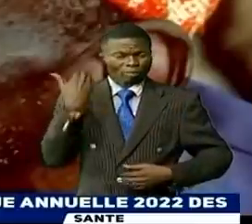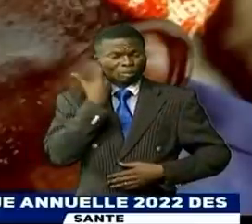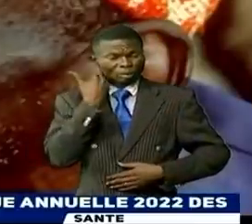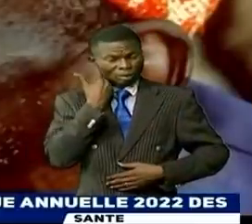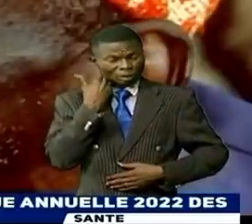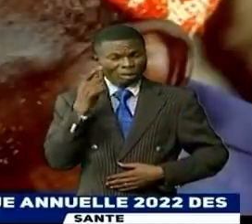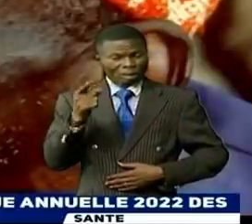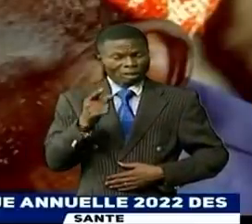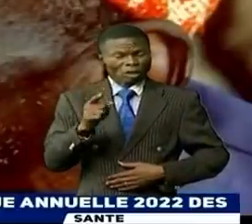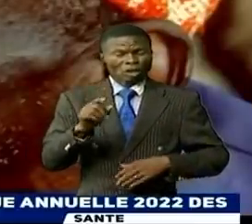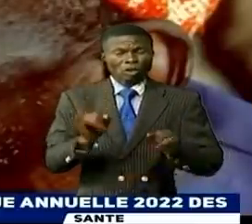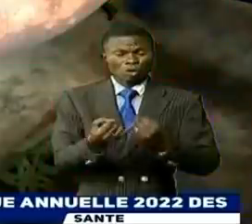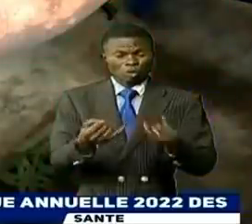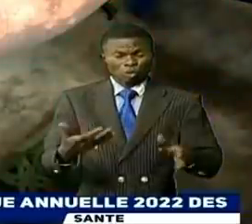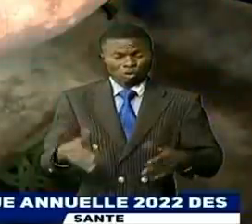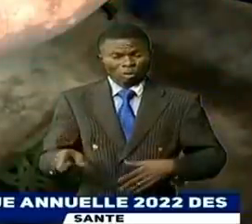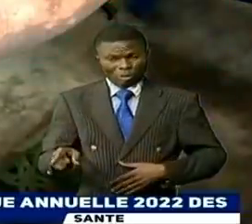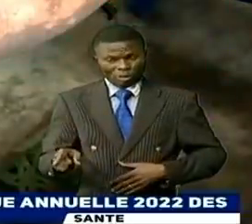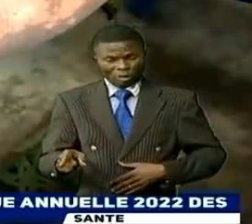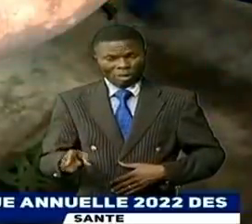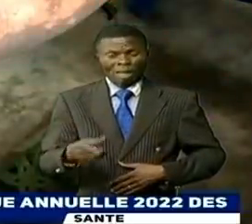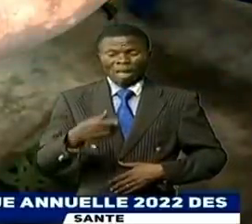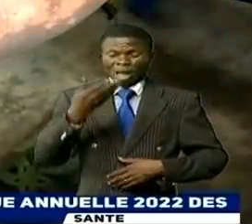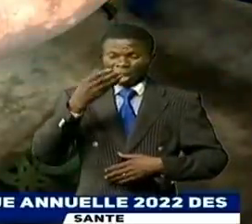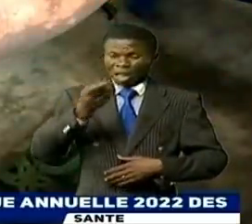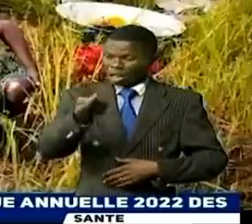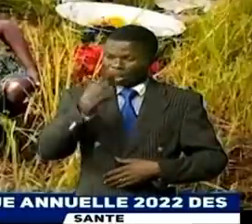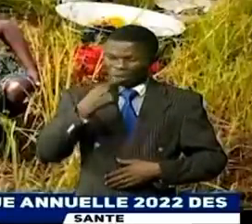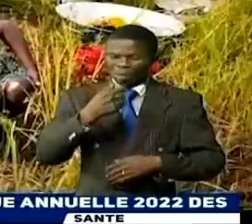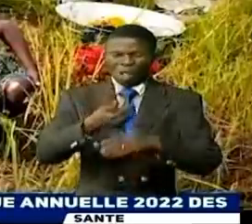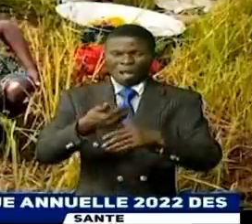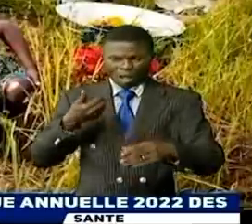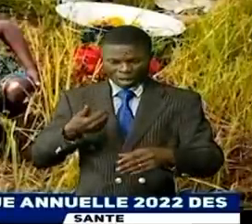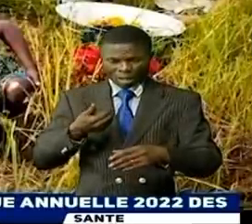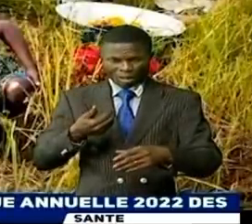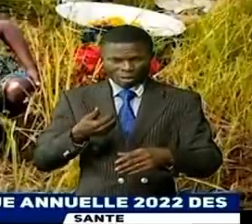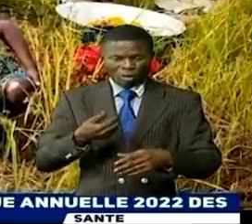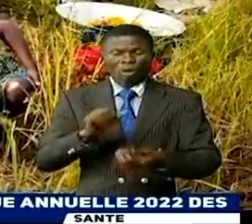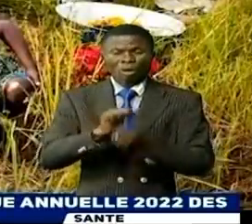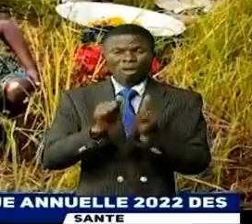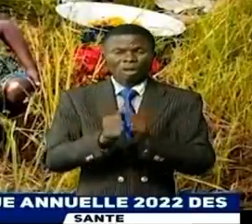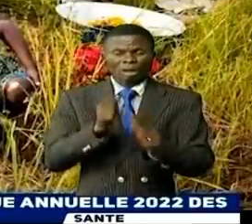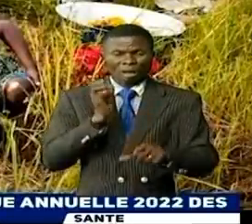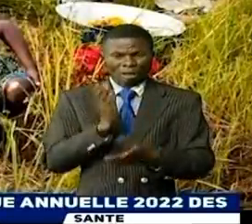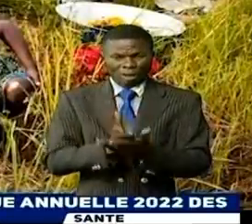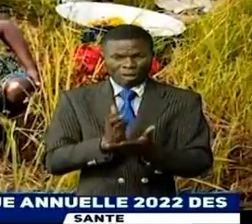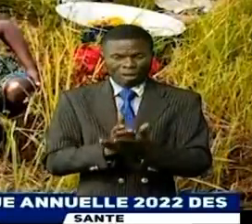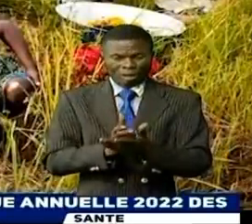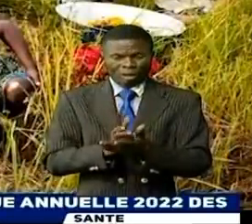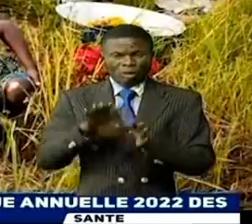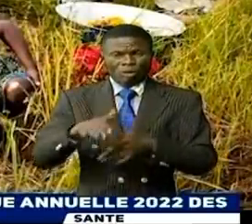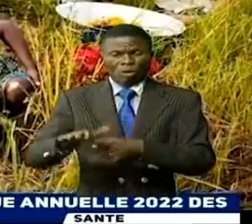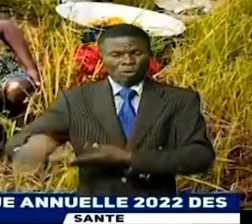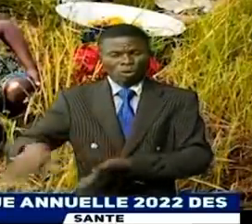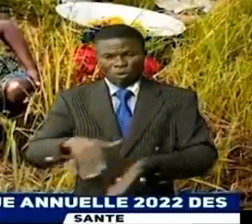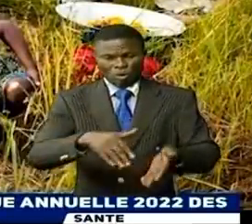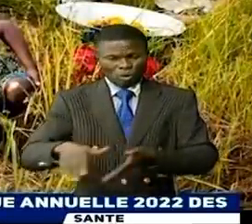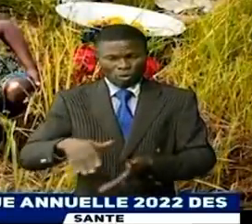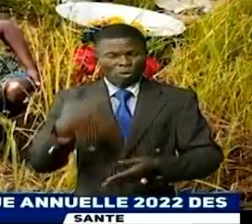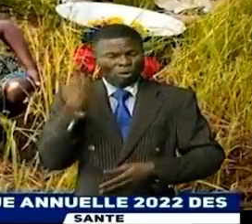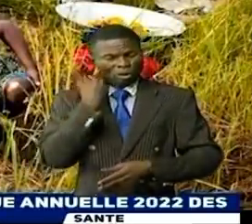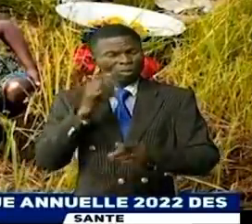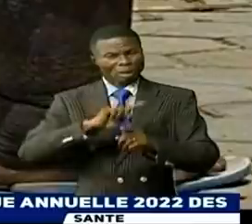tropicales négligées à chimiothérapie préventive sont entre autres l'oncocercose ou la cystite de rivière, la filariose